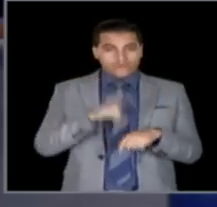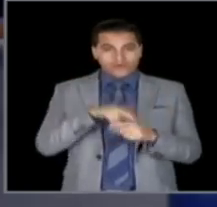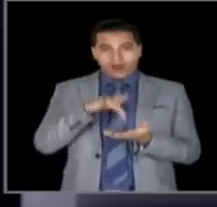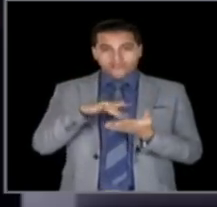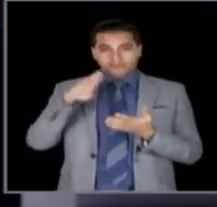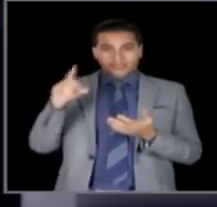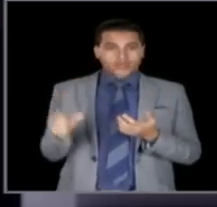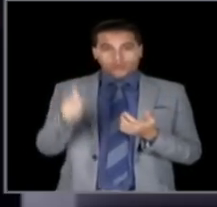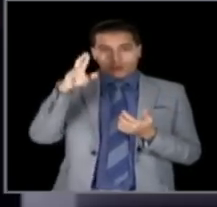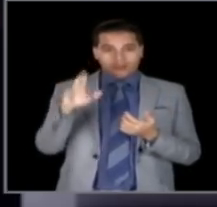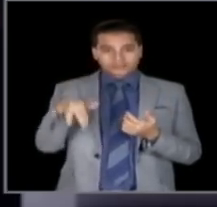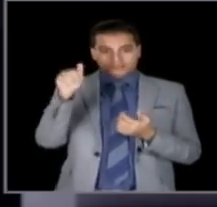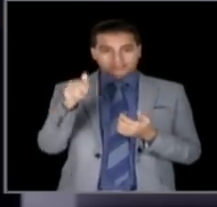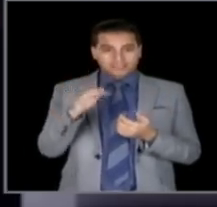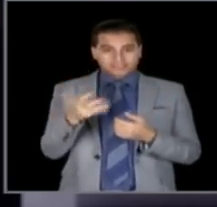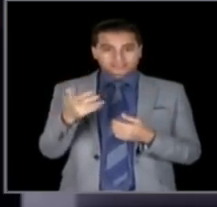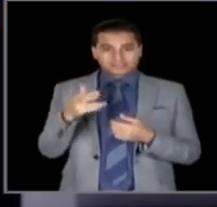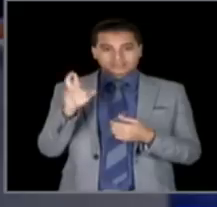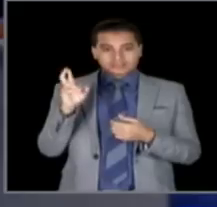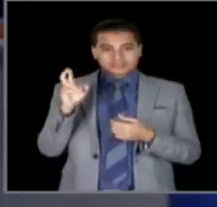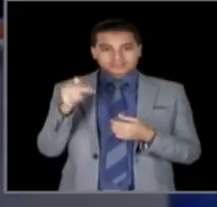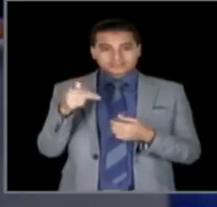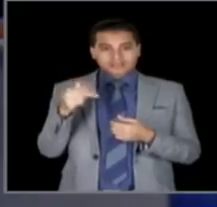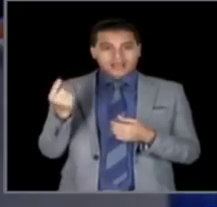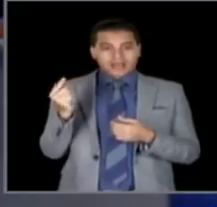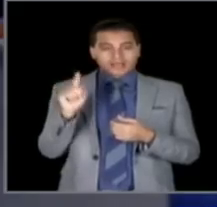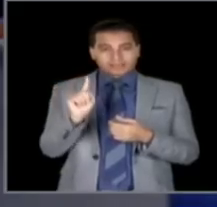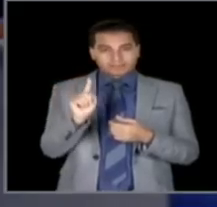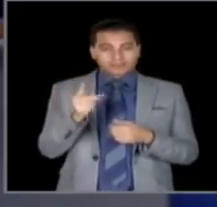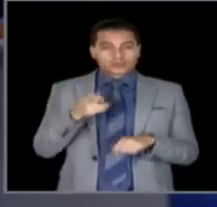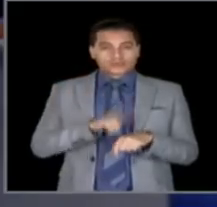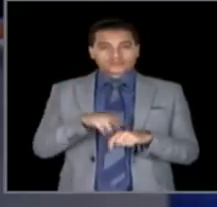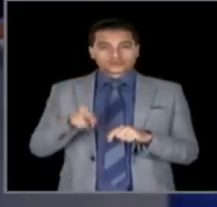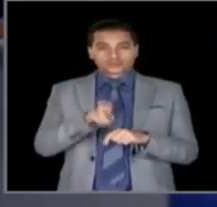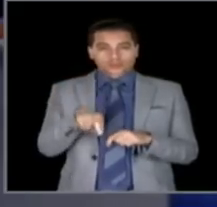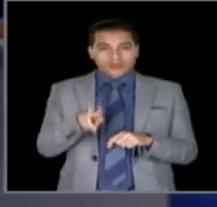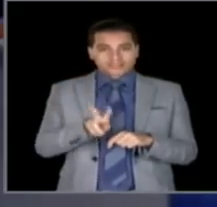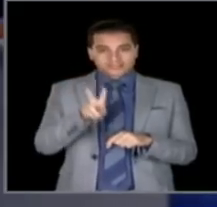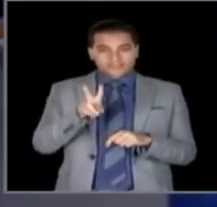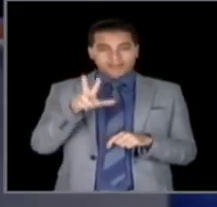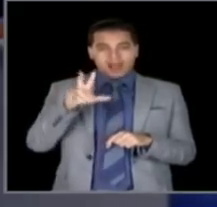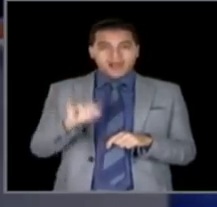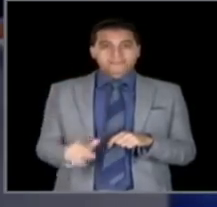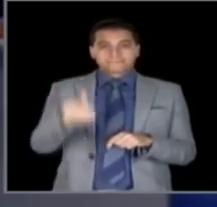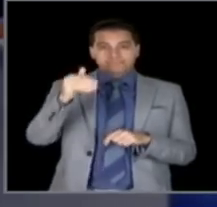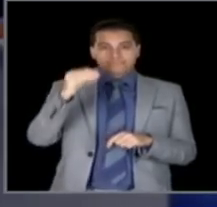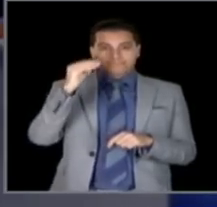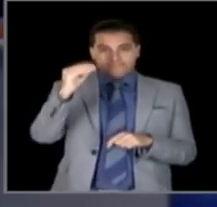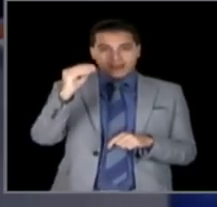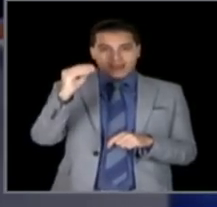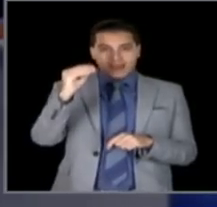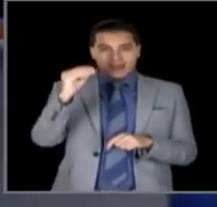عاصمة كرواتيا إيه يا باشا؟ زغرب. السؤال السابع، المغنيزيوم عدده